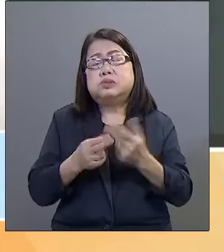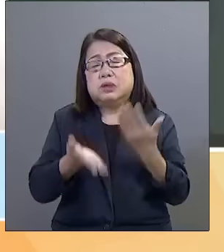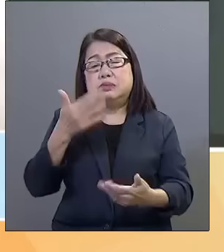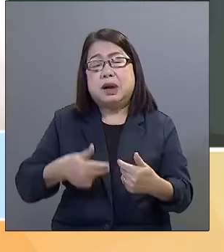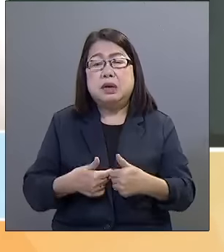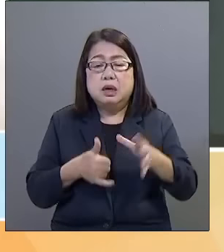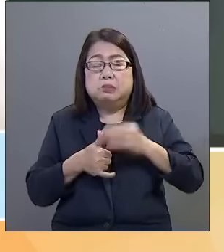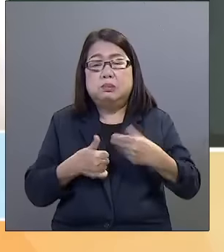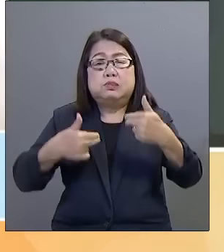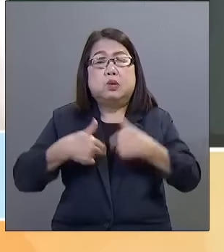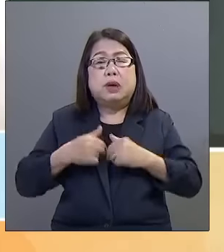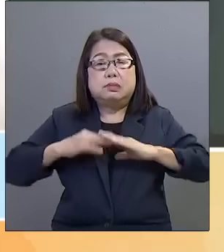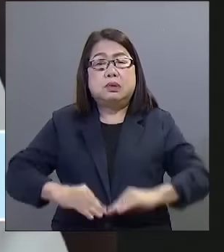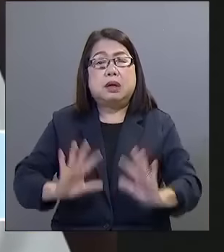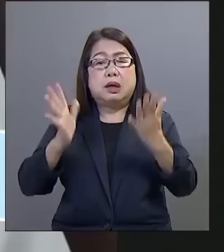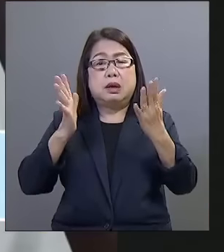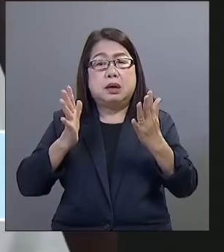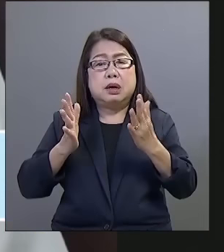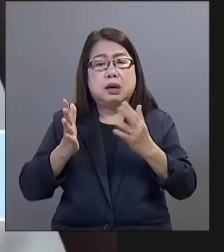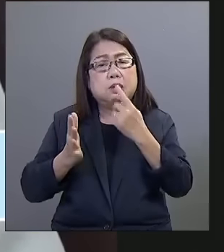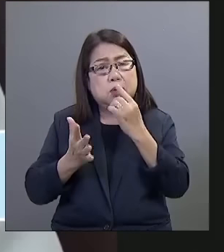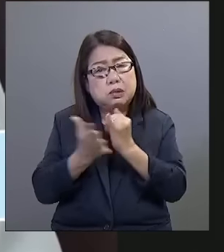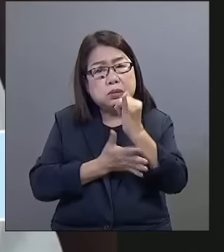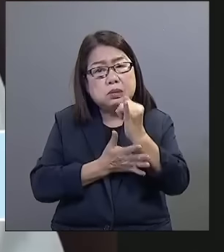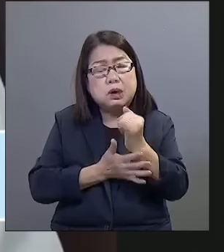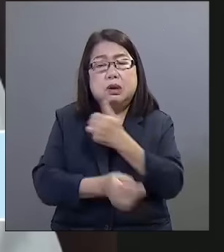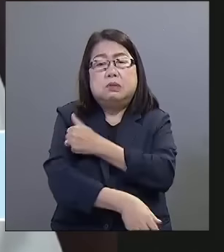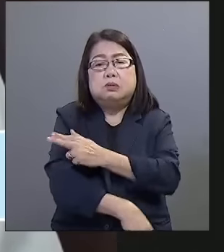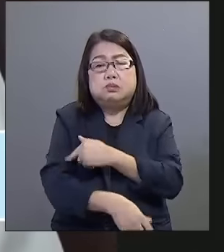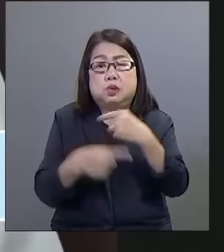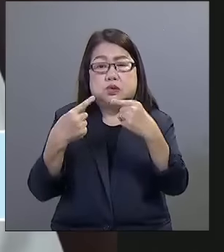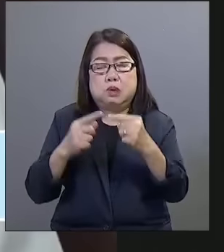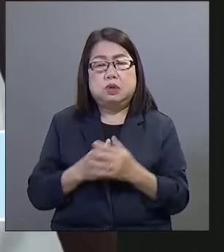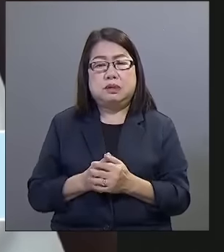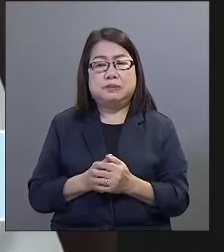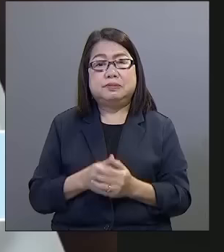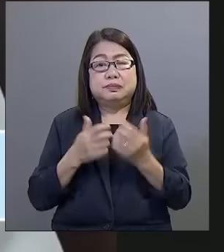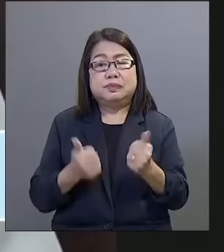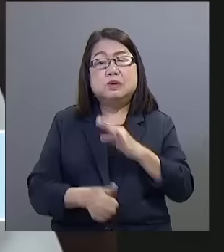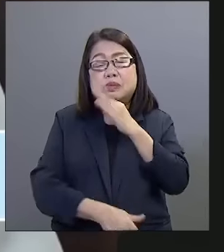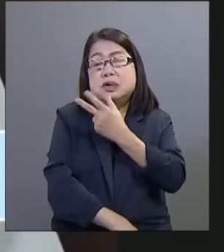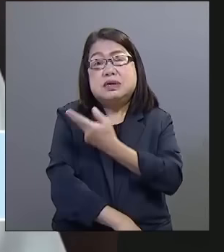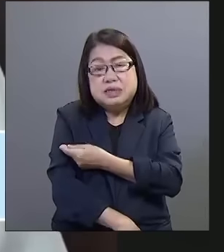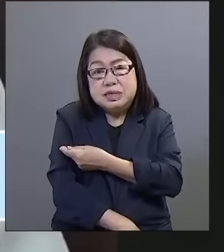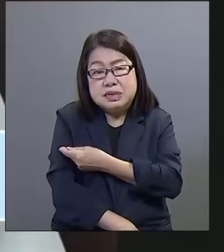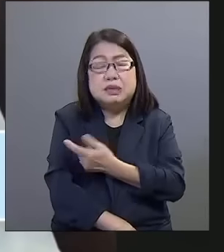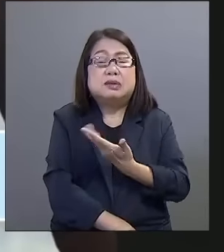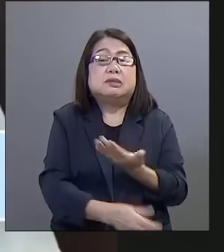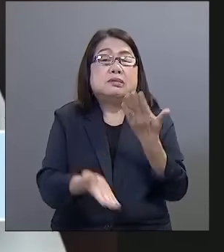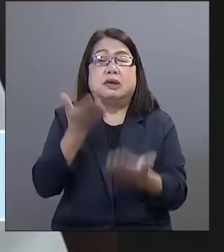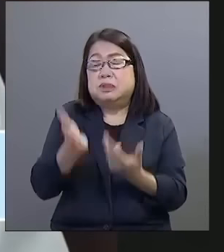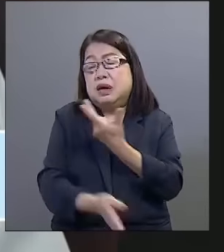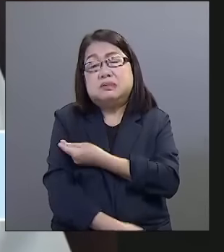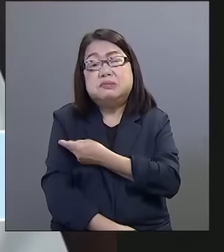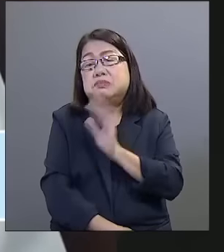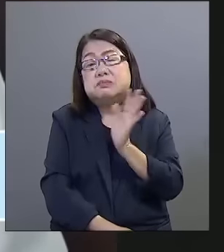คือมันจะเป็นอย่างนี้นะครับตอนนี้เนี่ยต่อให้เราไม่ฉีดหรือฉีดก็ตามเนี่ยเราก็มีโอกาสจะติดนะครับ